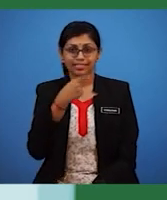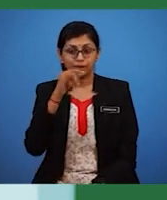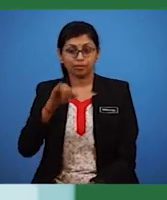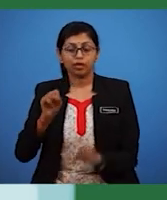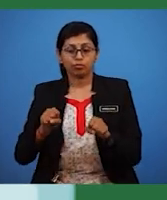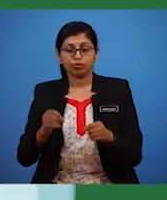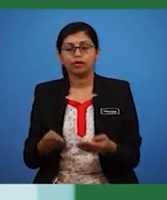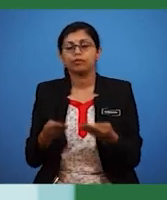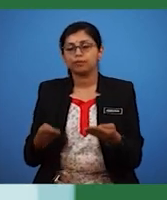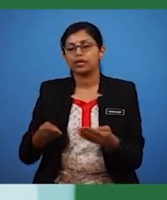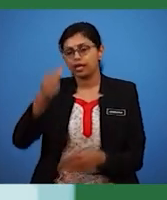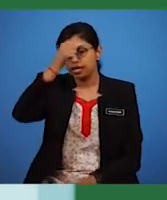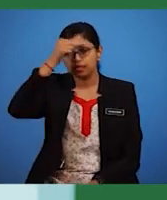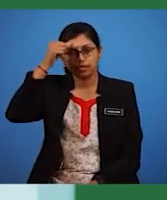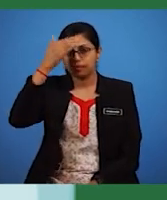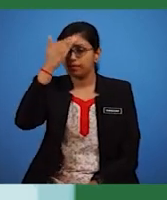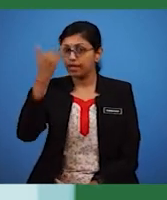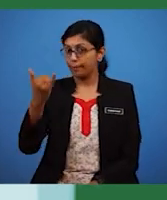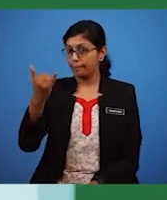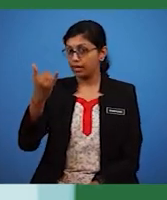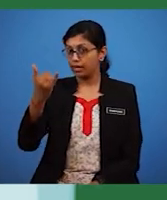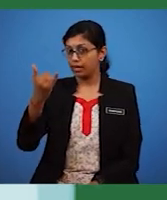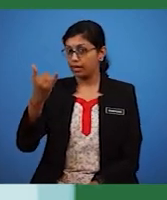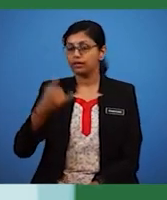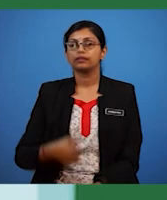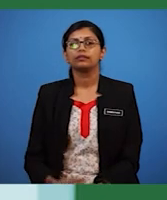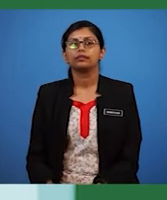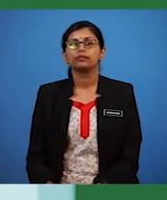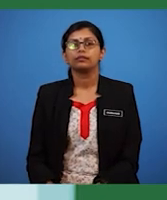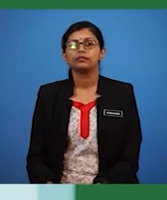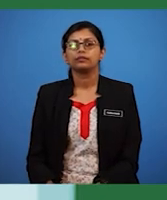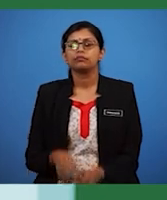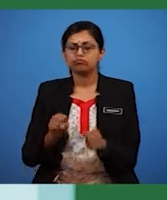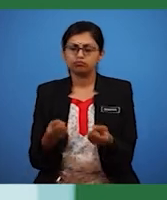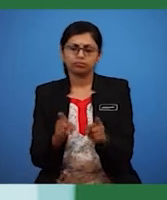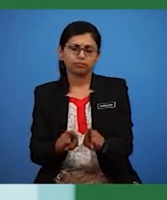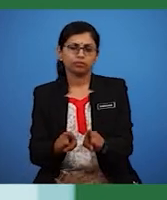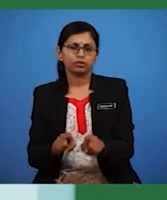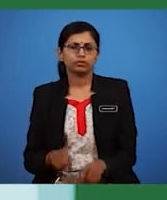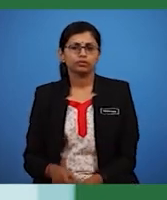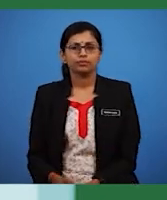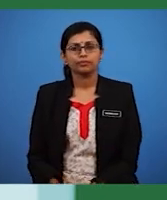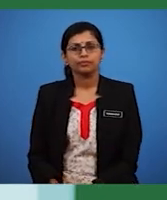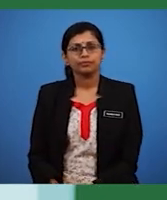boleh memberi alasan mengapa hal sedemikian berlaku?